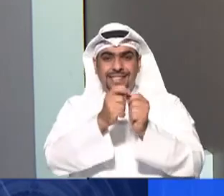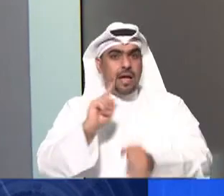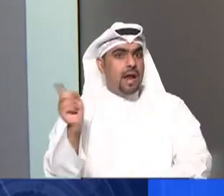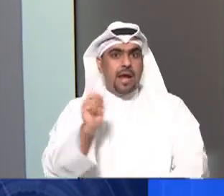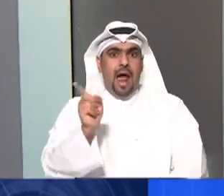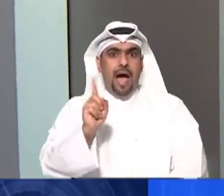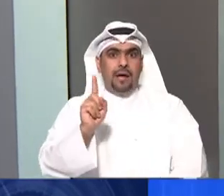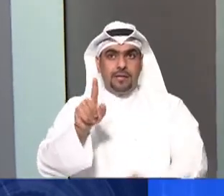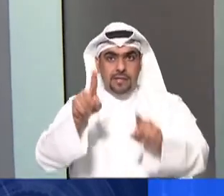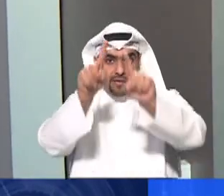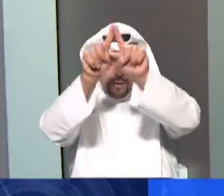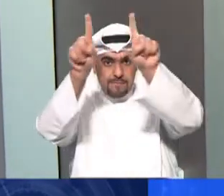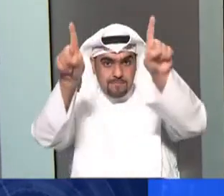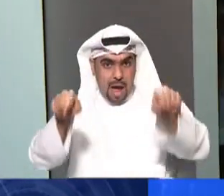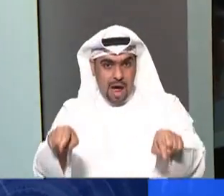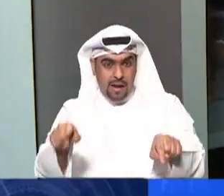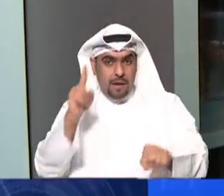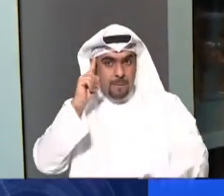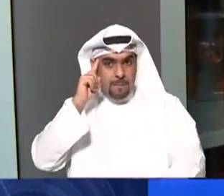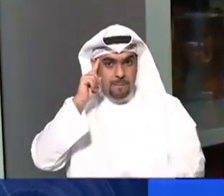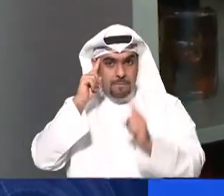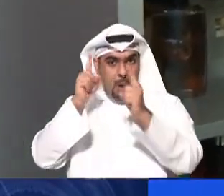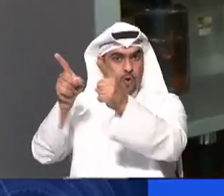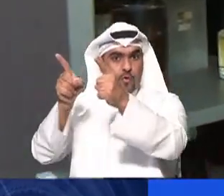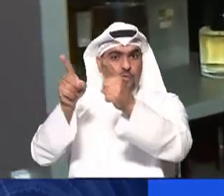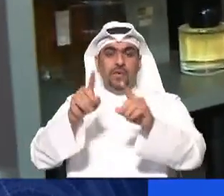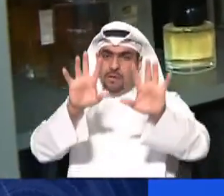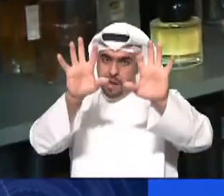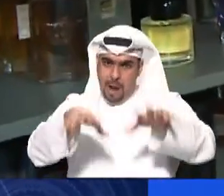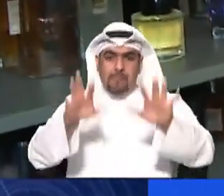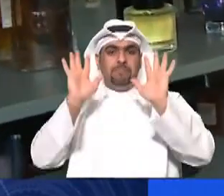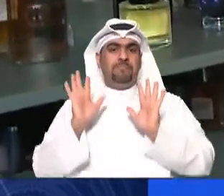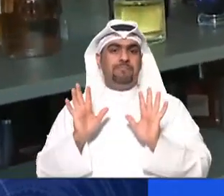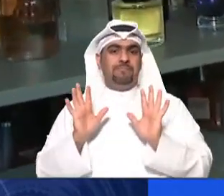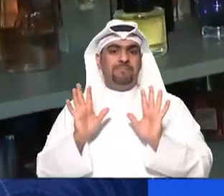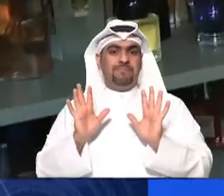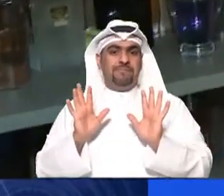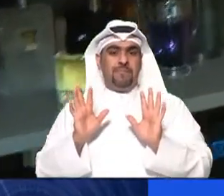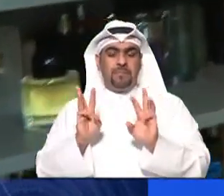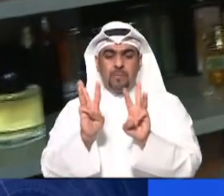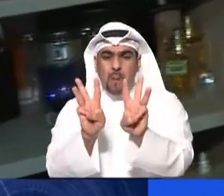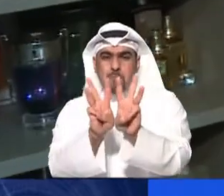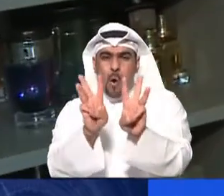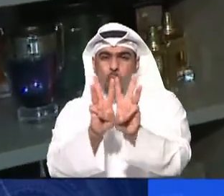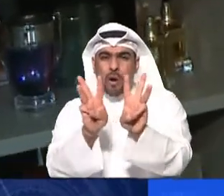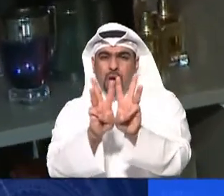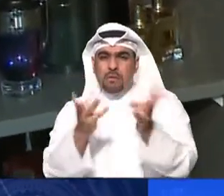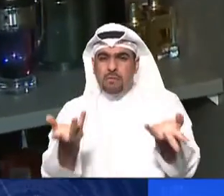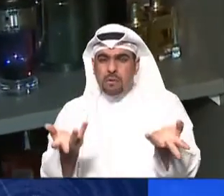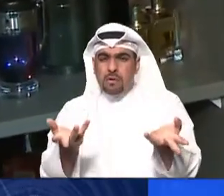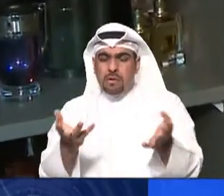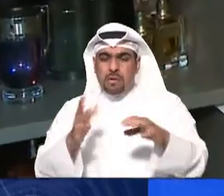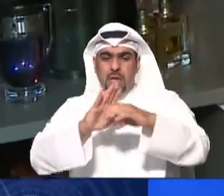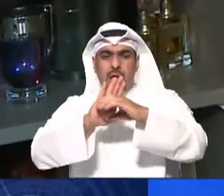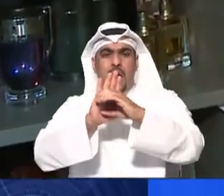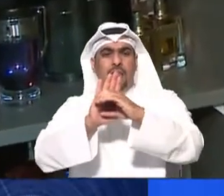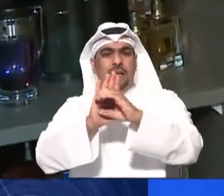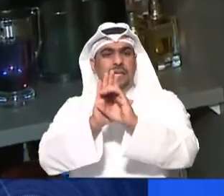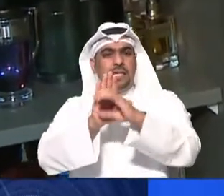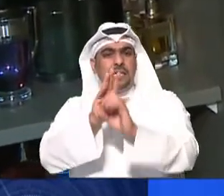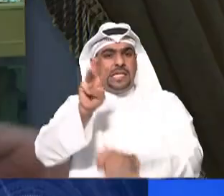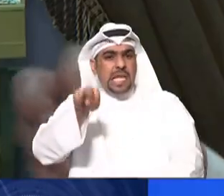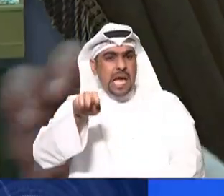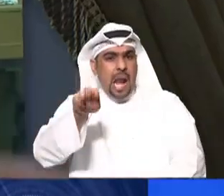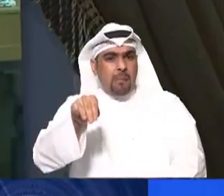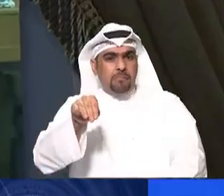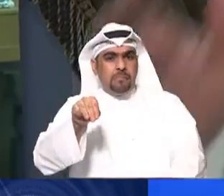يسوق عن طريق موقع ماركات عالمية بأنواعها، بأنواع جميع أنواع الماركات العالمية موجودة. طبعا شقة تجارية هم يقومون